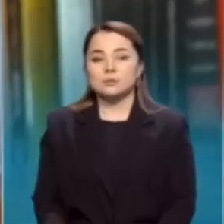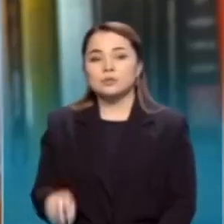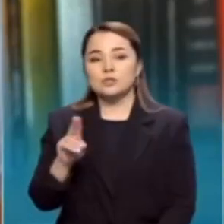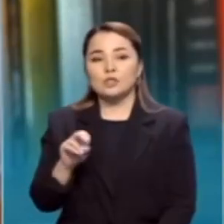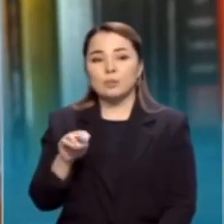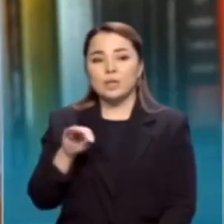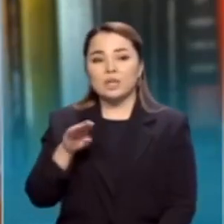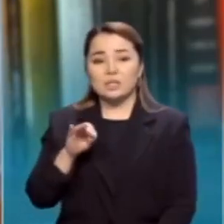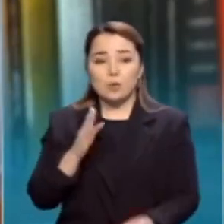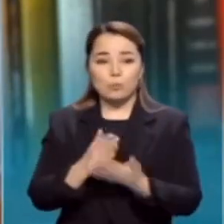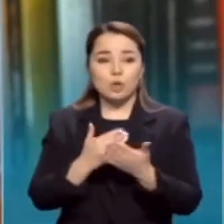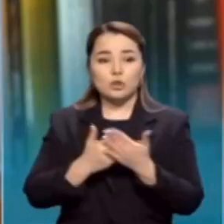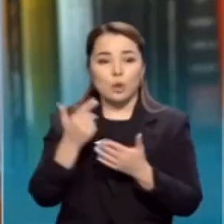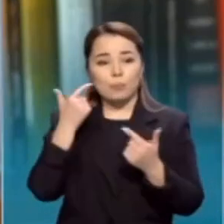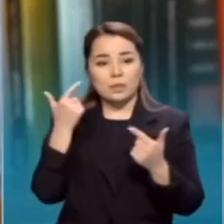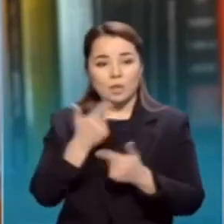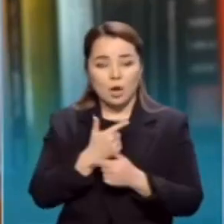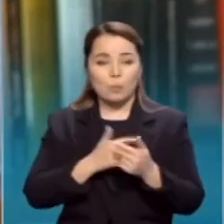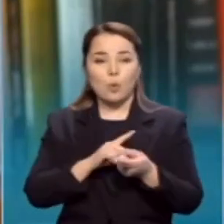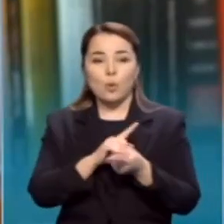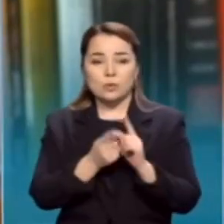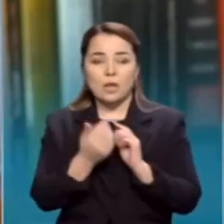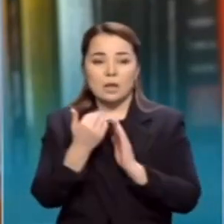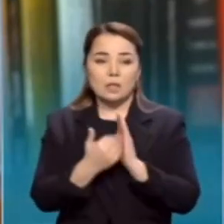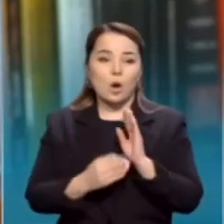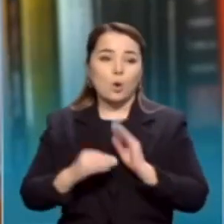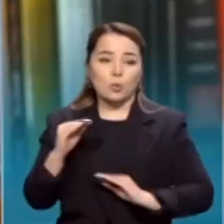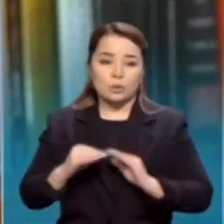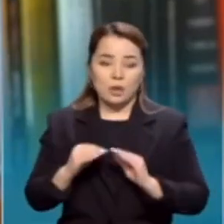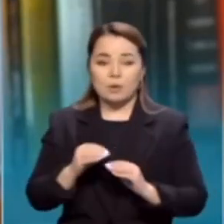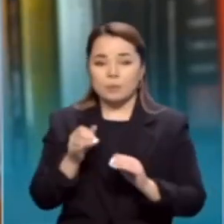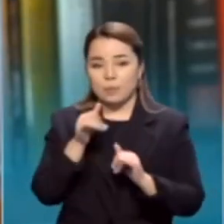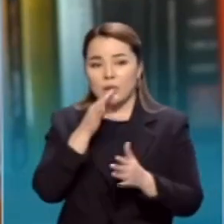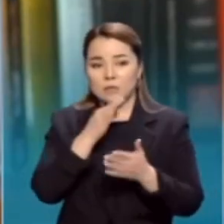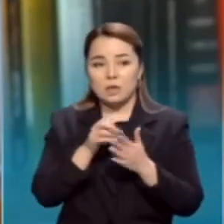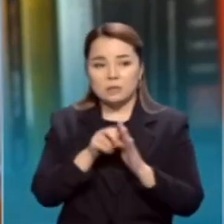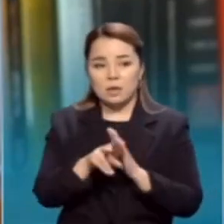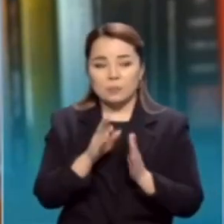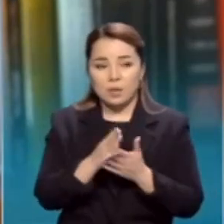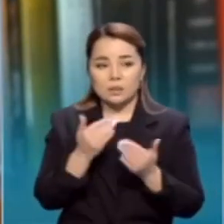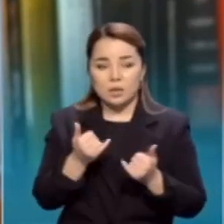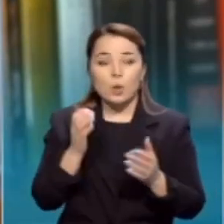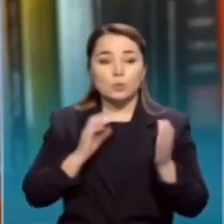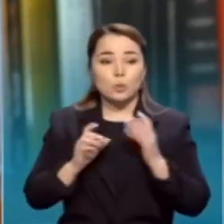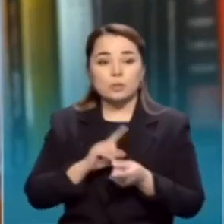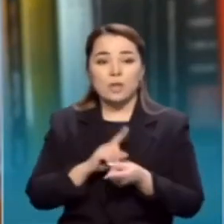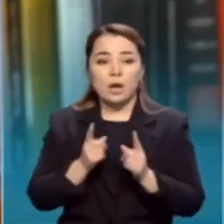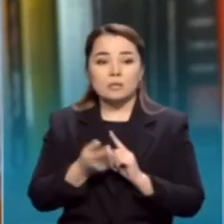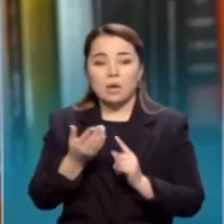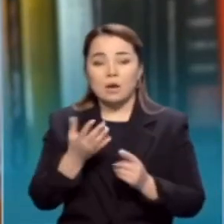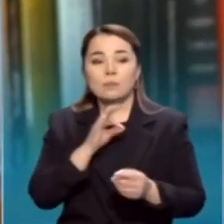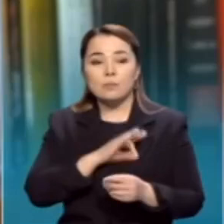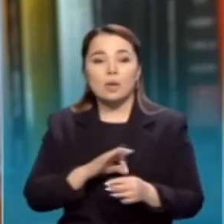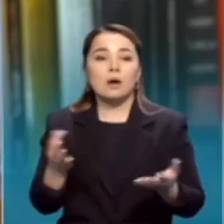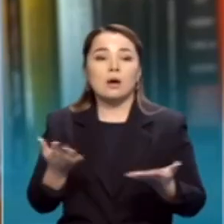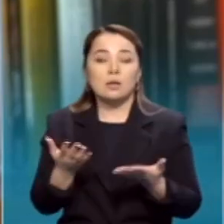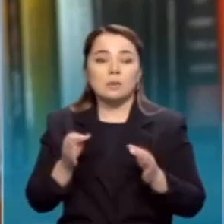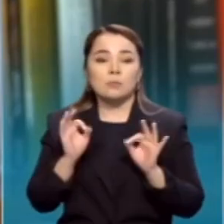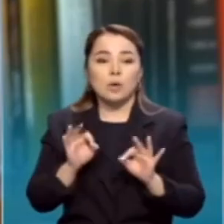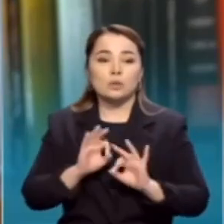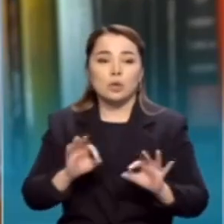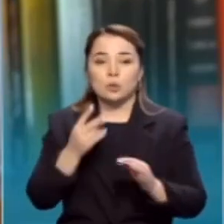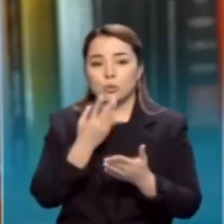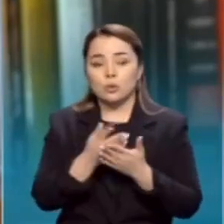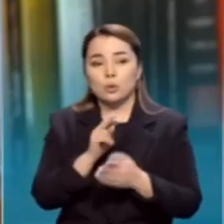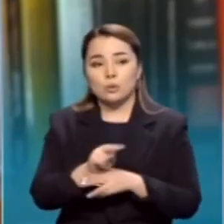GPT жоғары білім жүйесін өзгертеді, өйткені бұл жаңа құрал. Одан қашып құтыла алмаймыз. Керісінше біз студенттерге оны қалай тиімді қолдану керегін